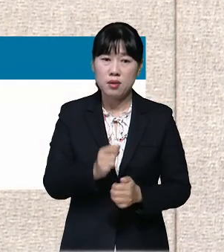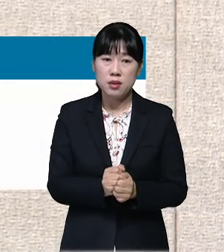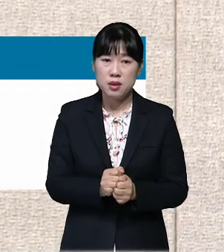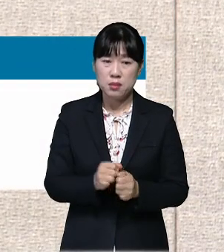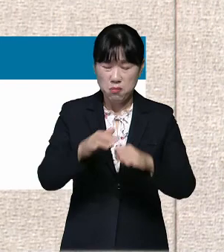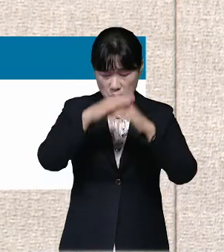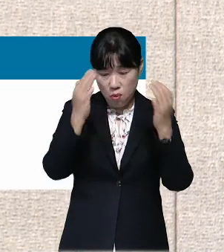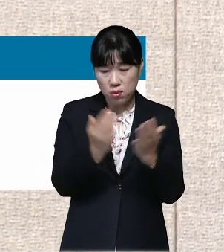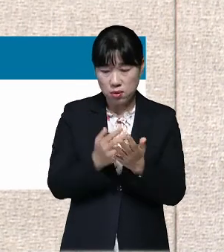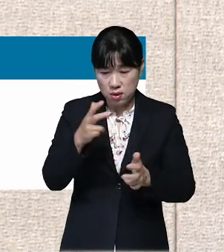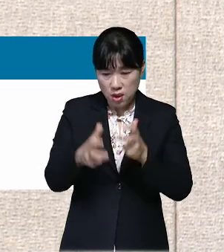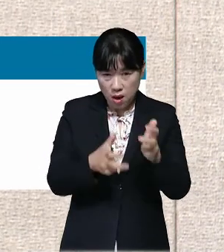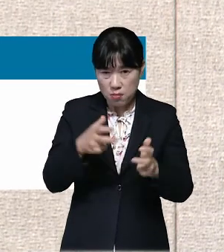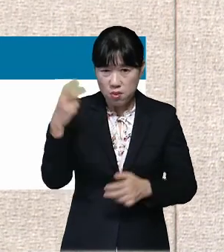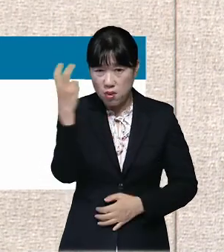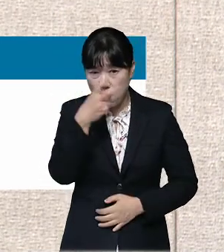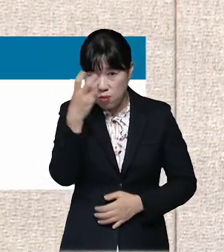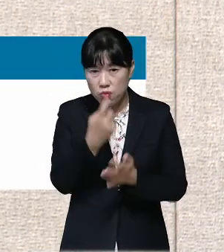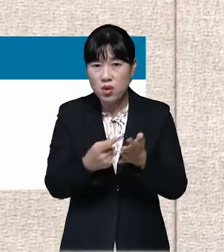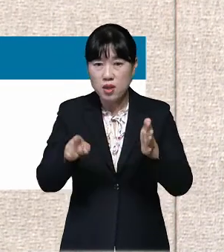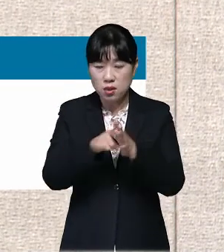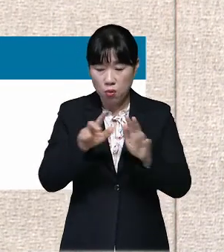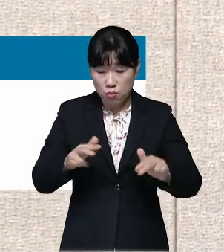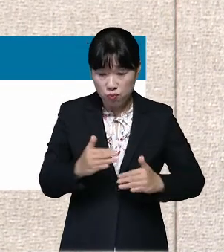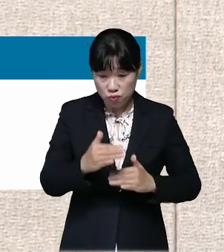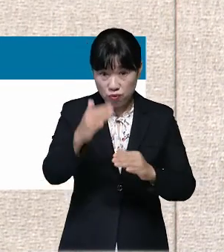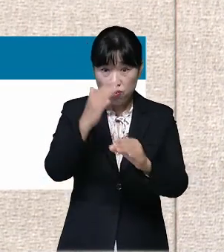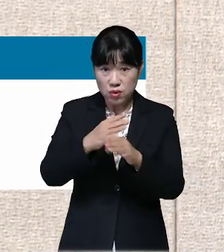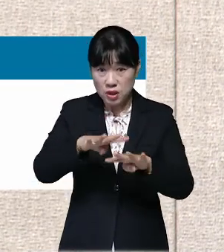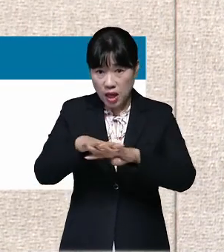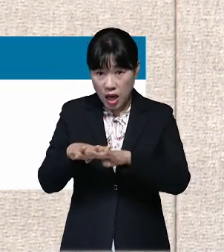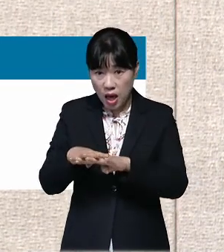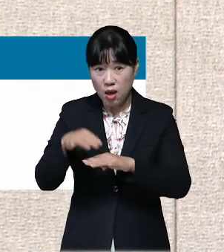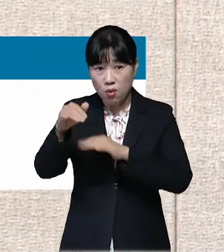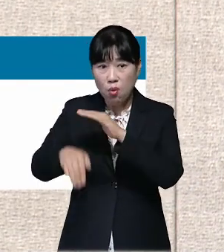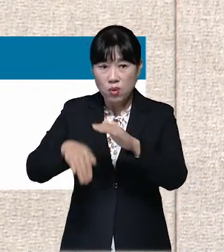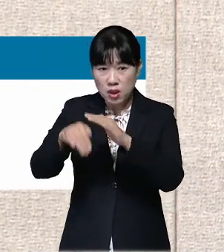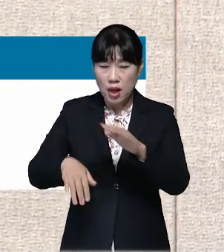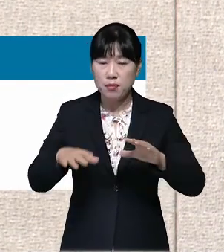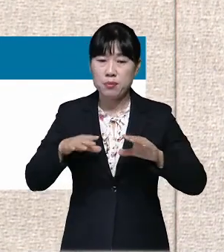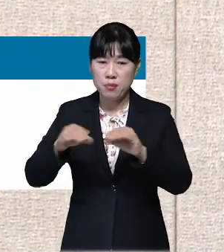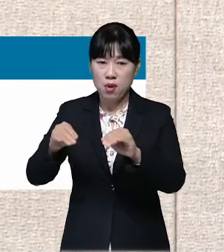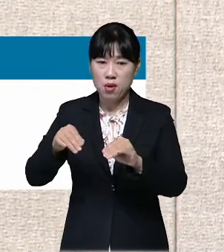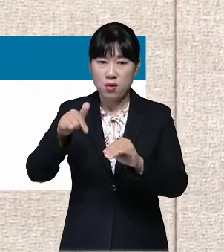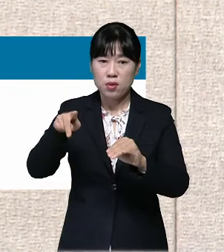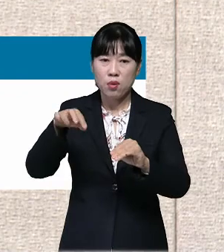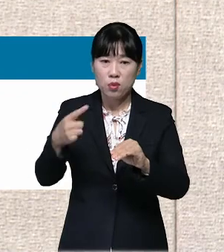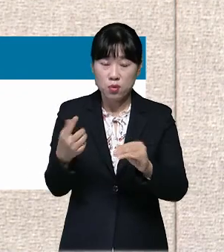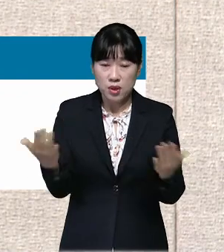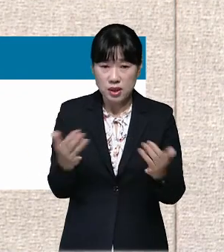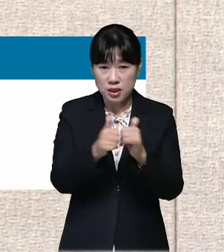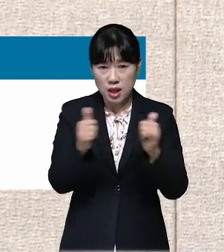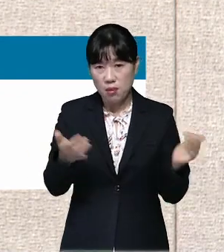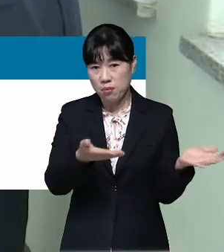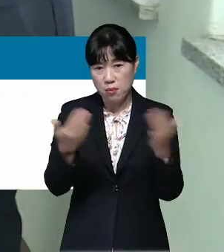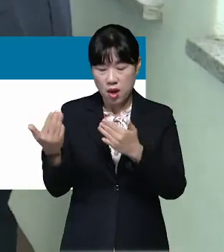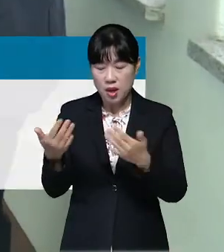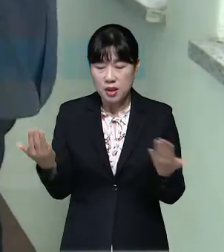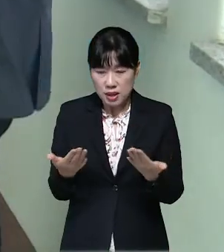위하여 현재 진행 중인 설계 및 공사를 중단하고 경도 현장은 철수하였고 현장 지적만 하고